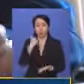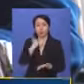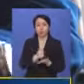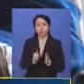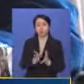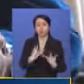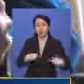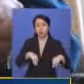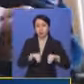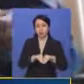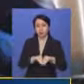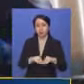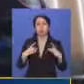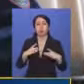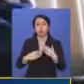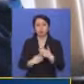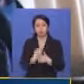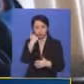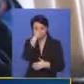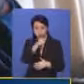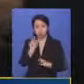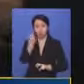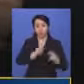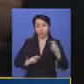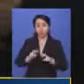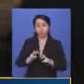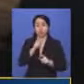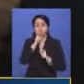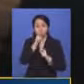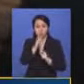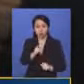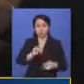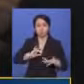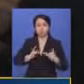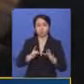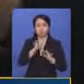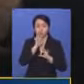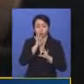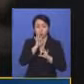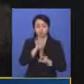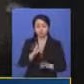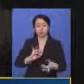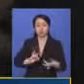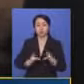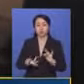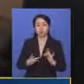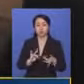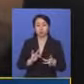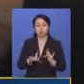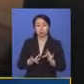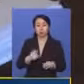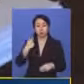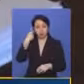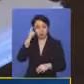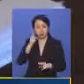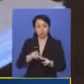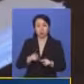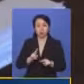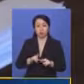семейного праздника Нового года многие люди ищут подарки для близких на сайтах объявлений и в социальных сетях. Злоумышленники, зная об